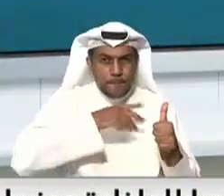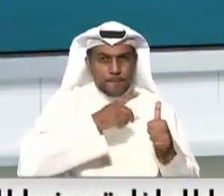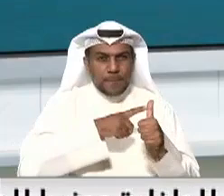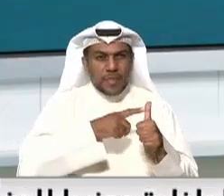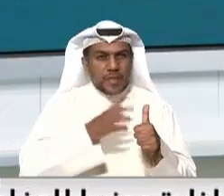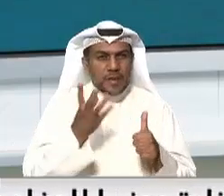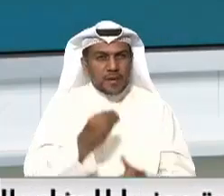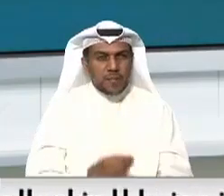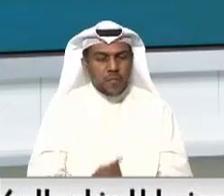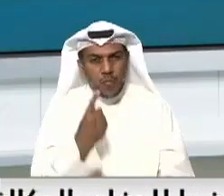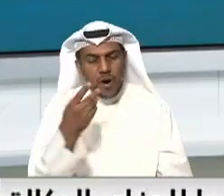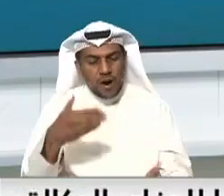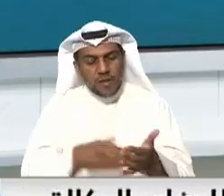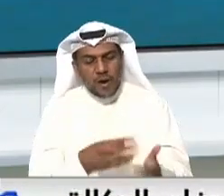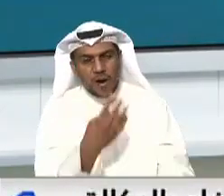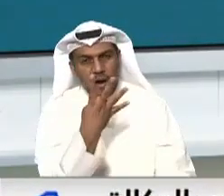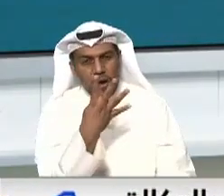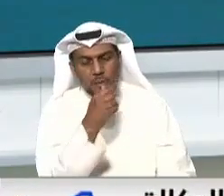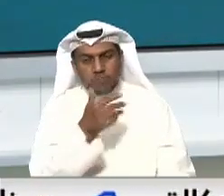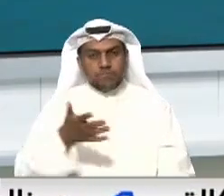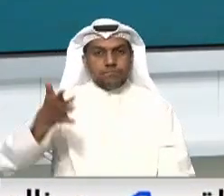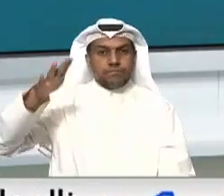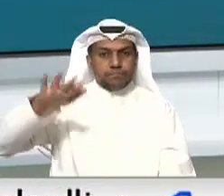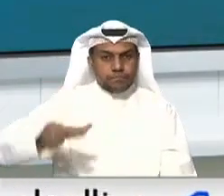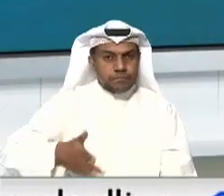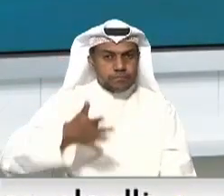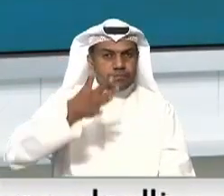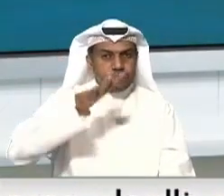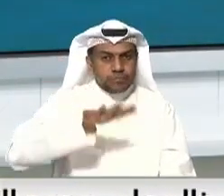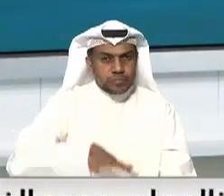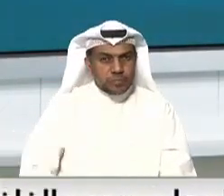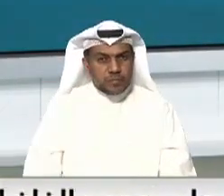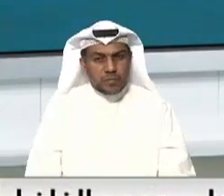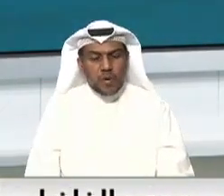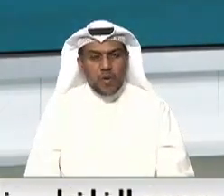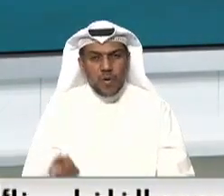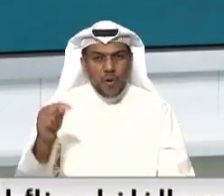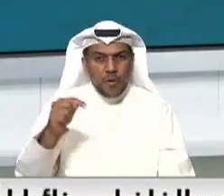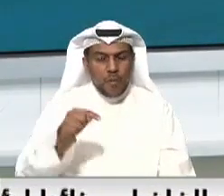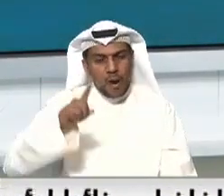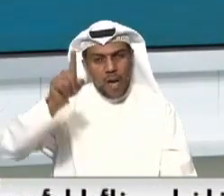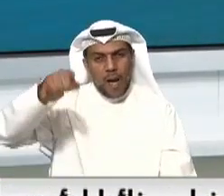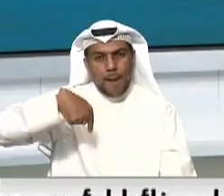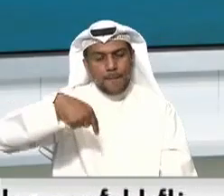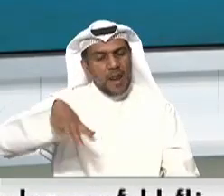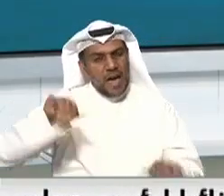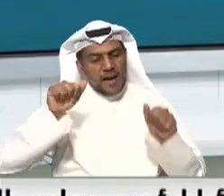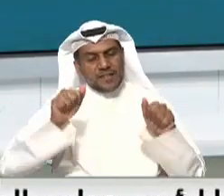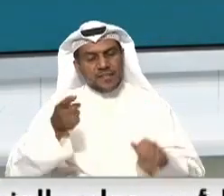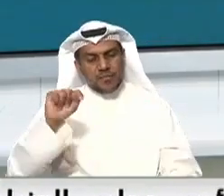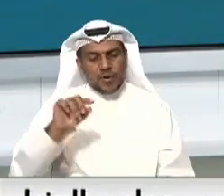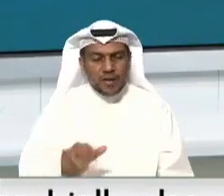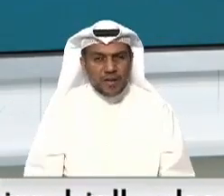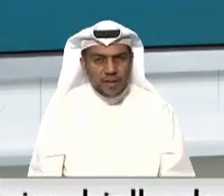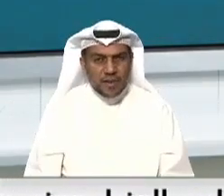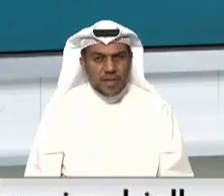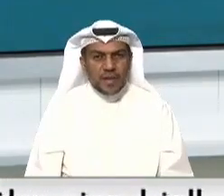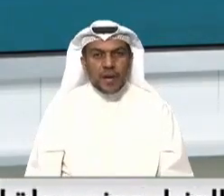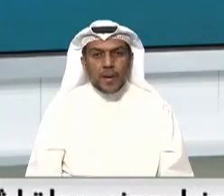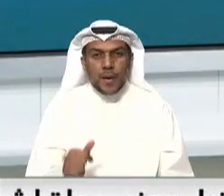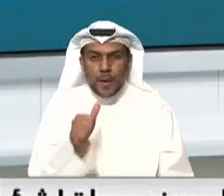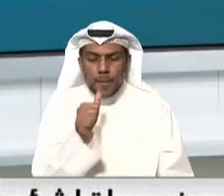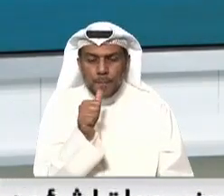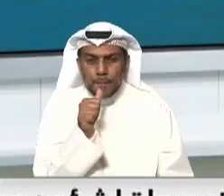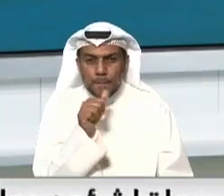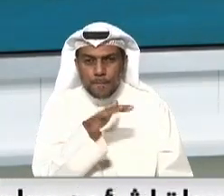ارتفاع الموج ما بين واحد الى اربعه اقدام والتيارات المائيه باشر نهايه الحمل اللي تكون فيه طائرات الماء قويه طبعا اجواء